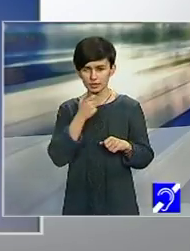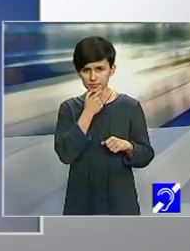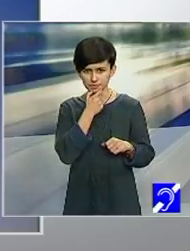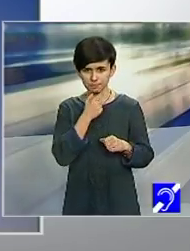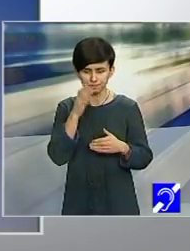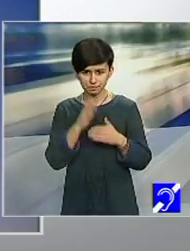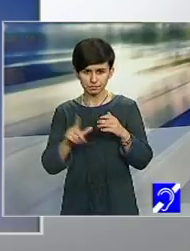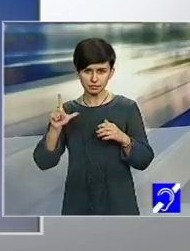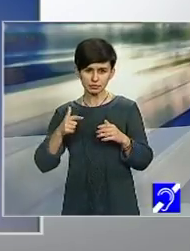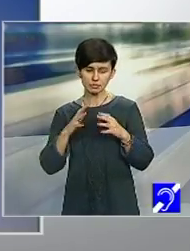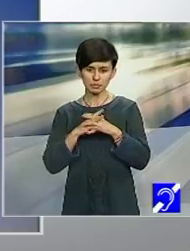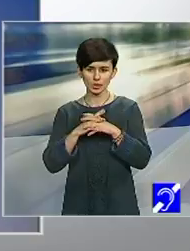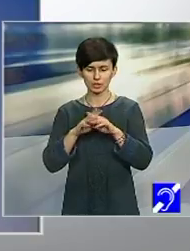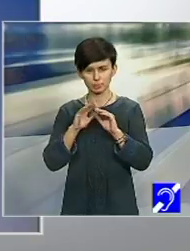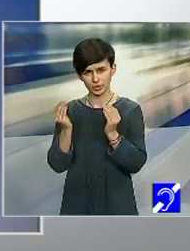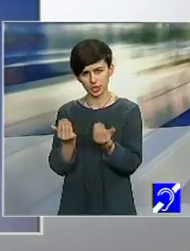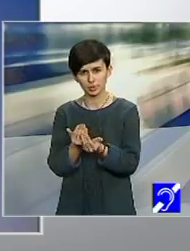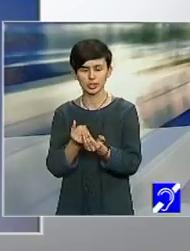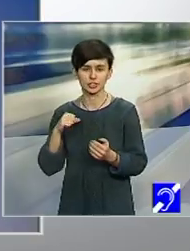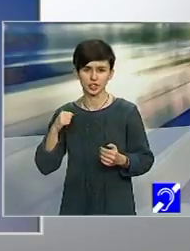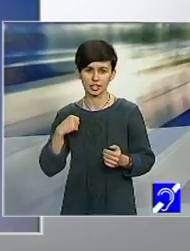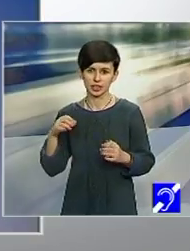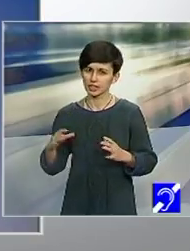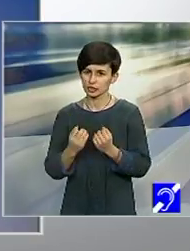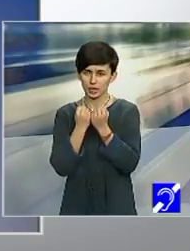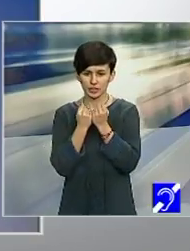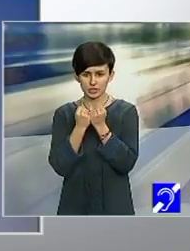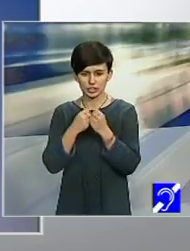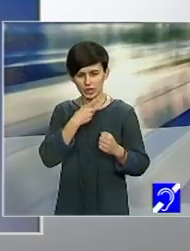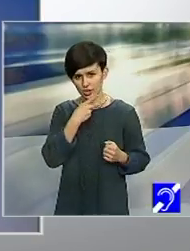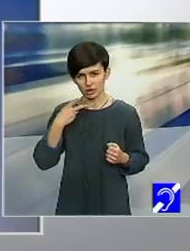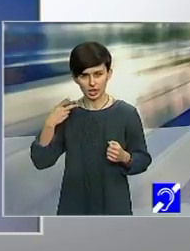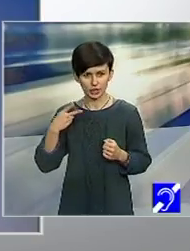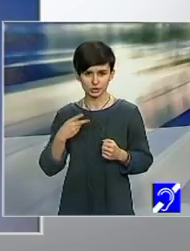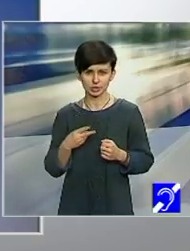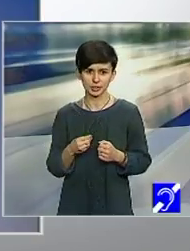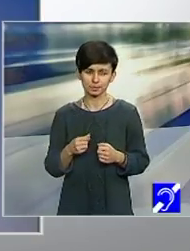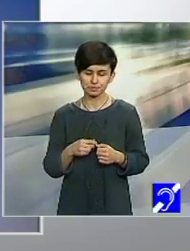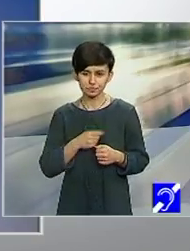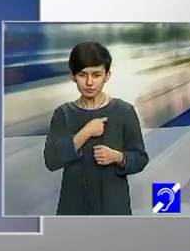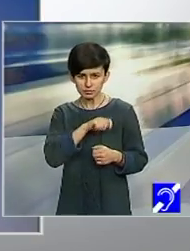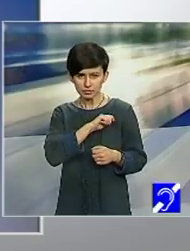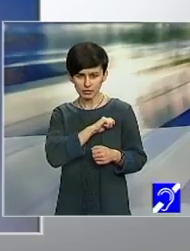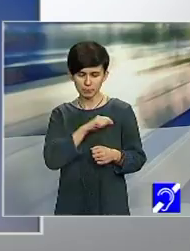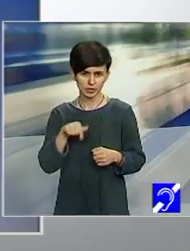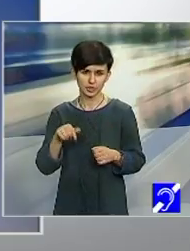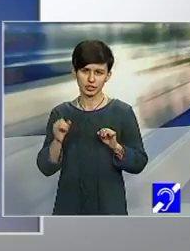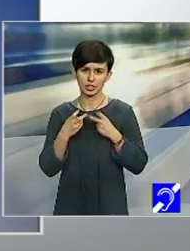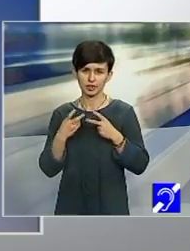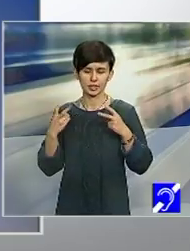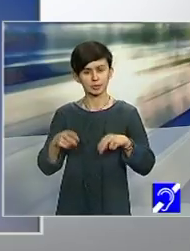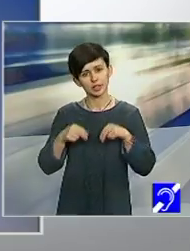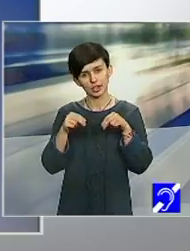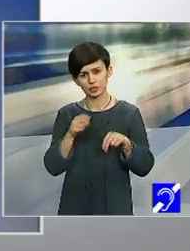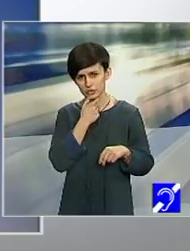de-al doilea război mondial, chiar și cei mai tineri supraviețuitori ai Holocaustului și martori ai acelor evenimente au ajuns la